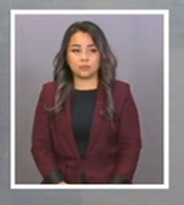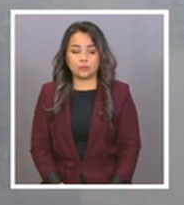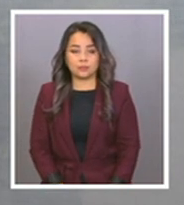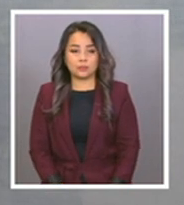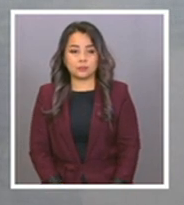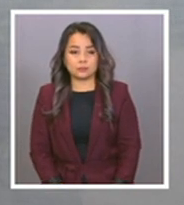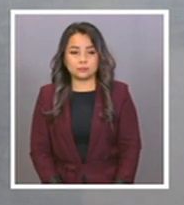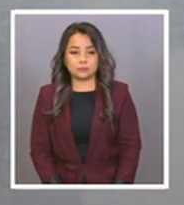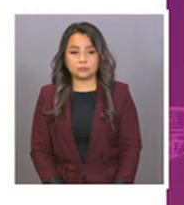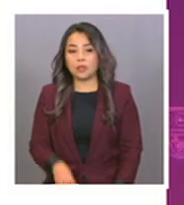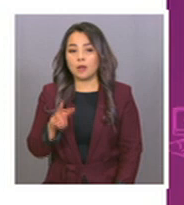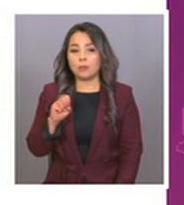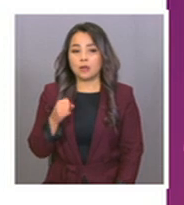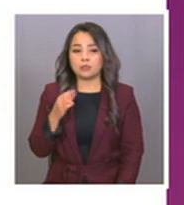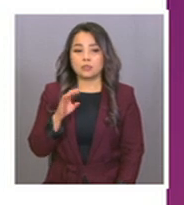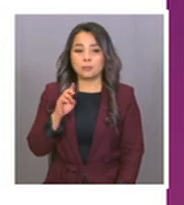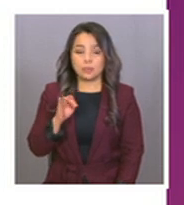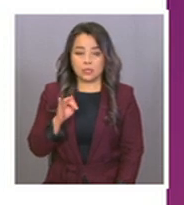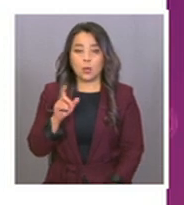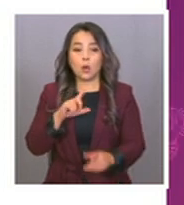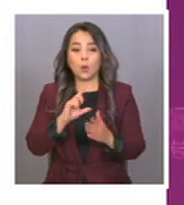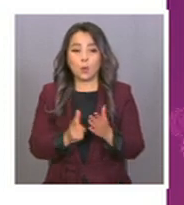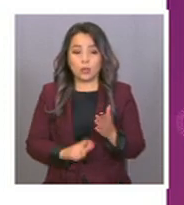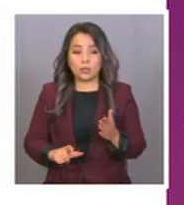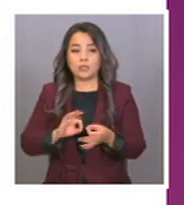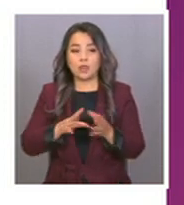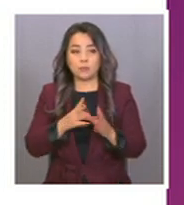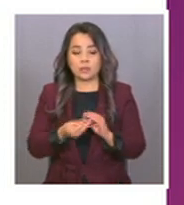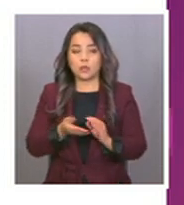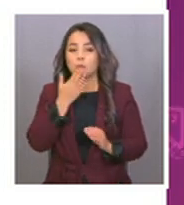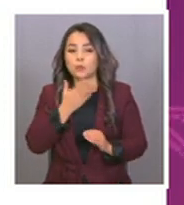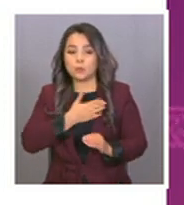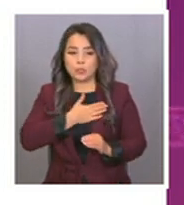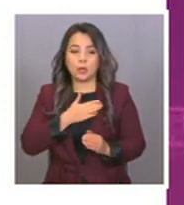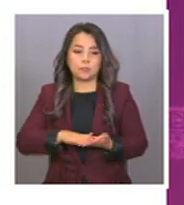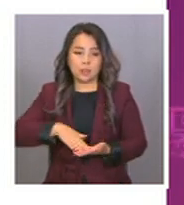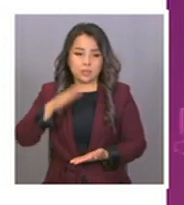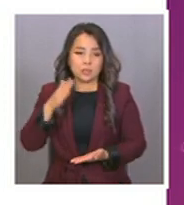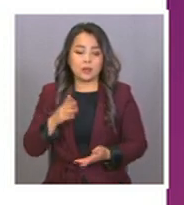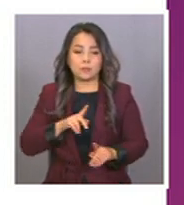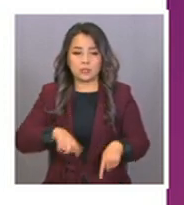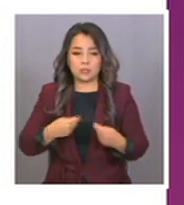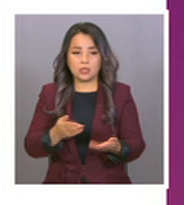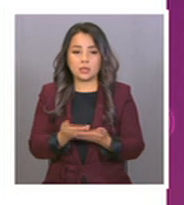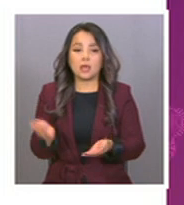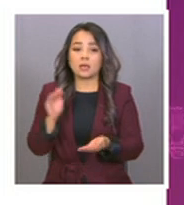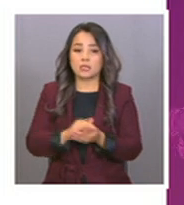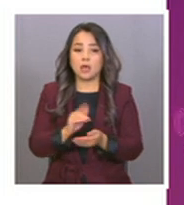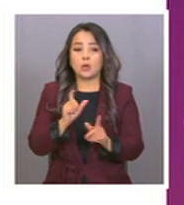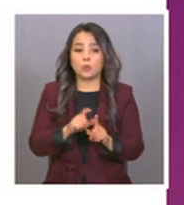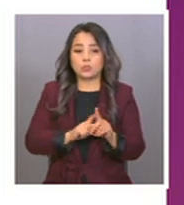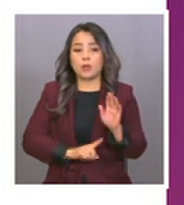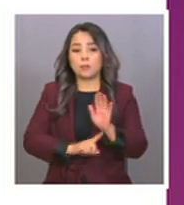танысайық. Майқы би, өлеңге үйір болдым бала жастан, берейін таныстырып сөзді бастан,